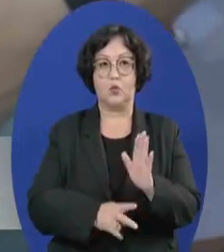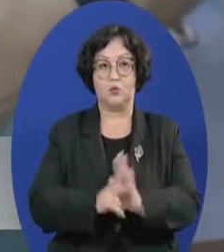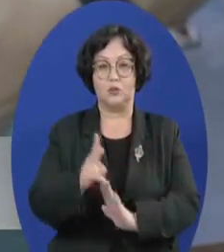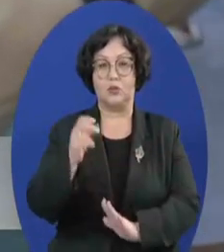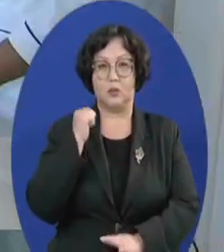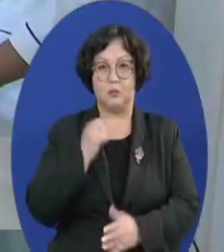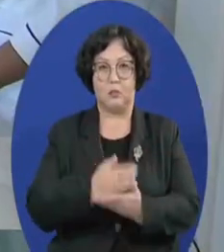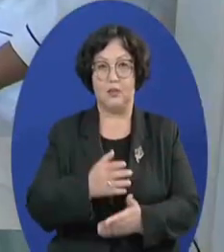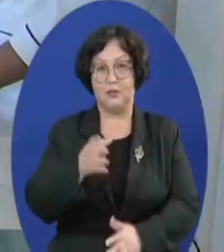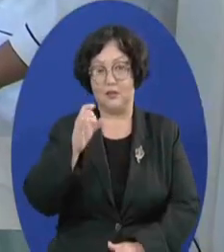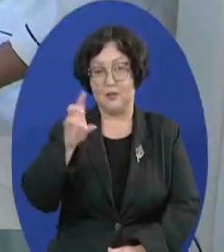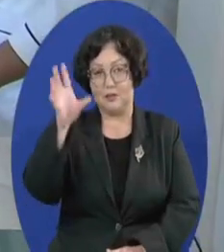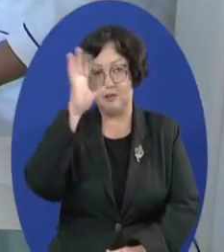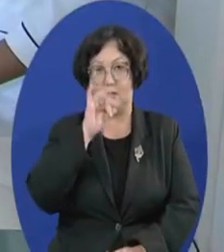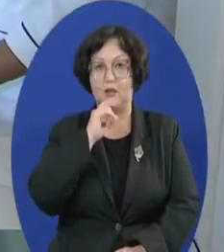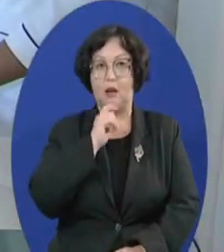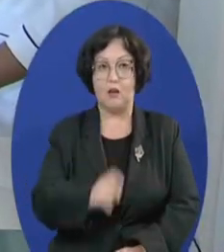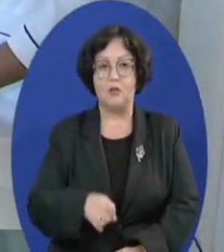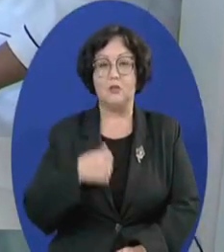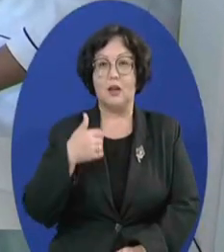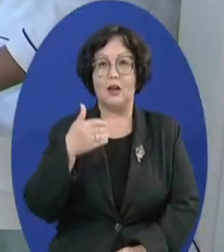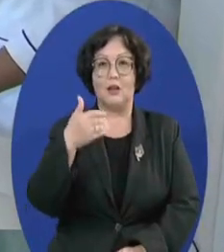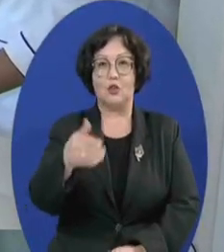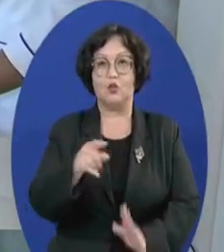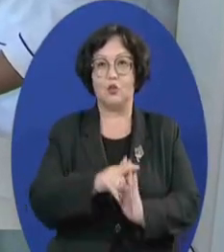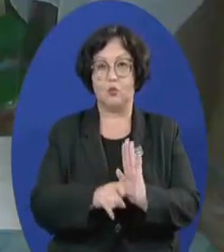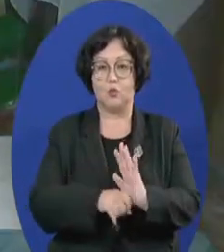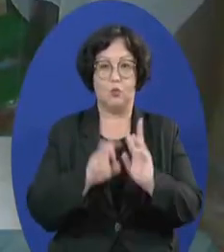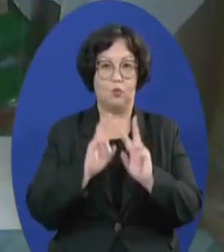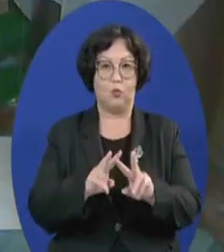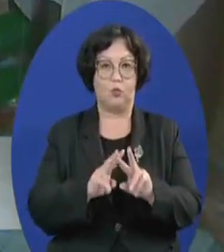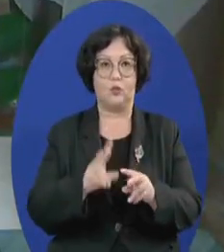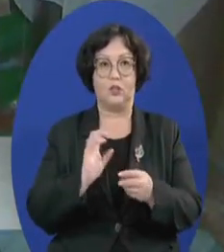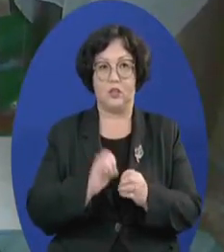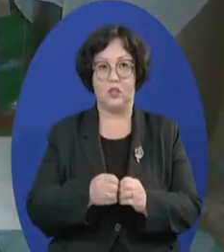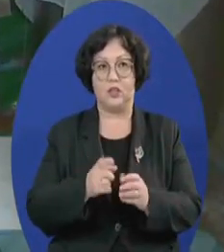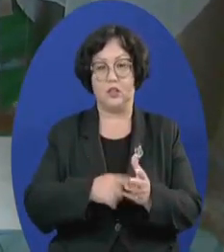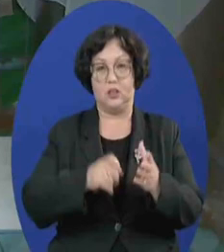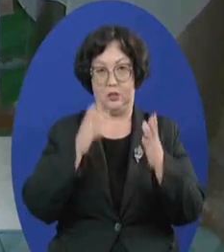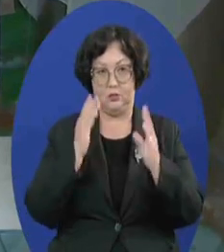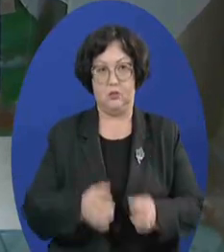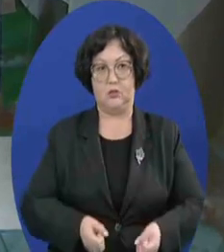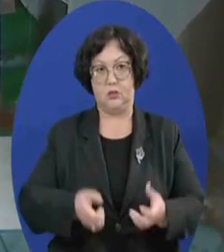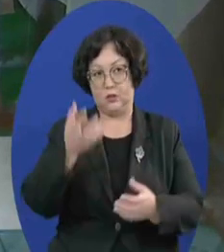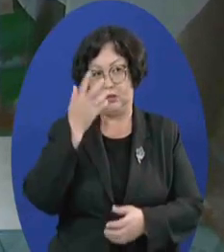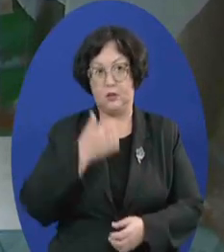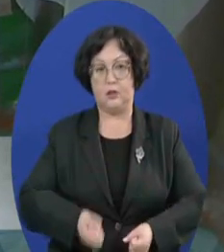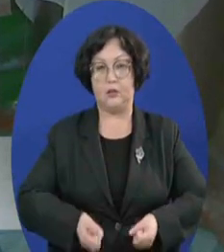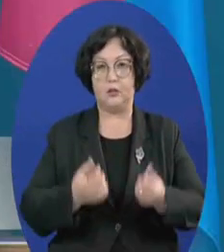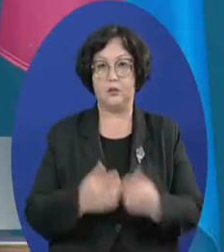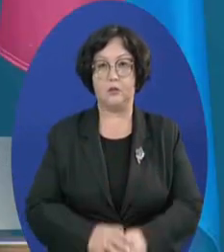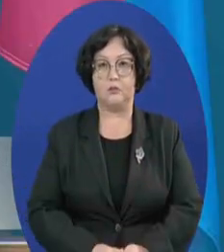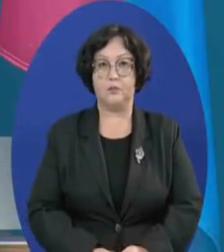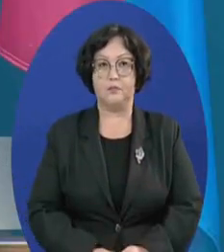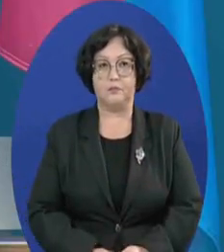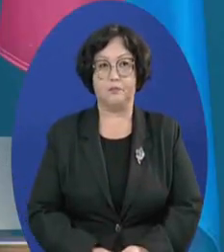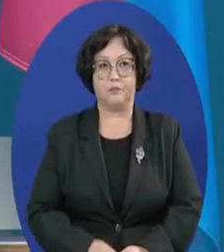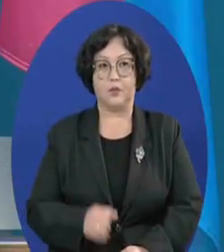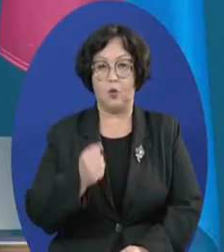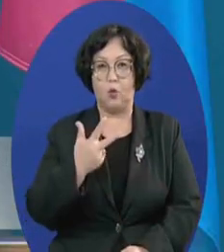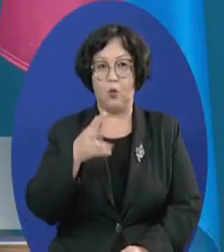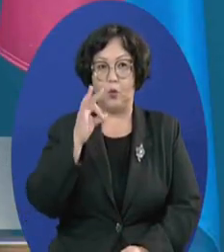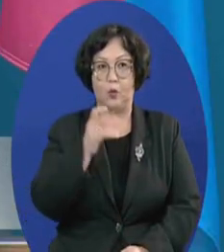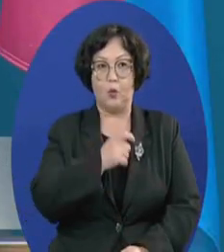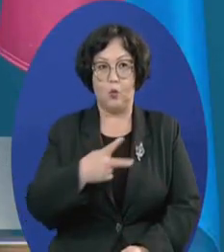тайлбарыг сангийн сайд өгч байгаа юм. Цаашид хөтөлбөрийг үргэлжлүүлэн хэрэгжүүлэх шийдвэрийг засгийн газар гаргасан байна.